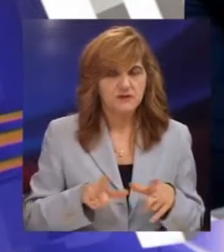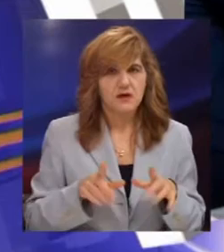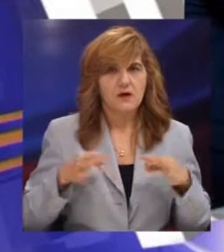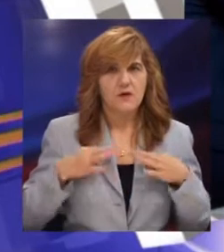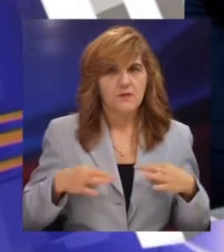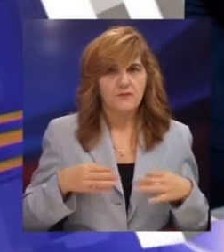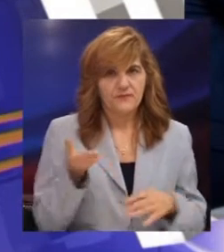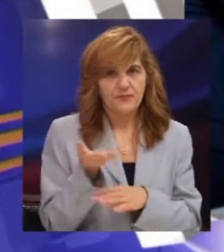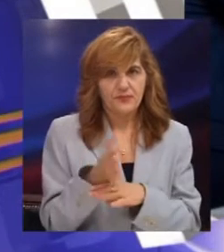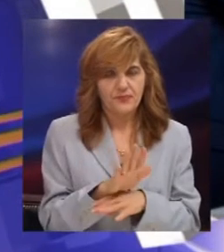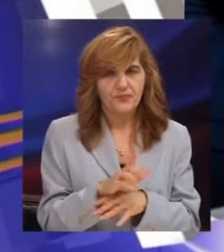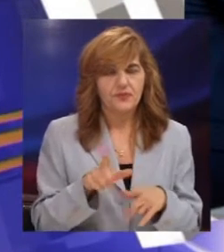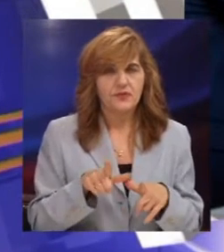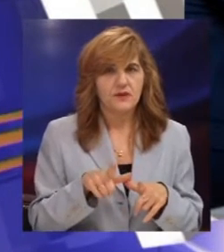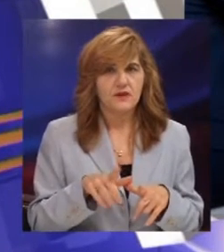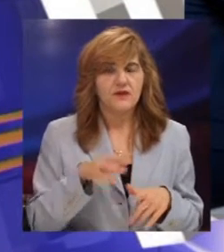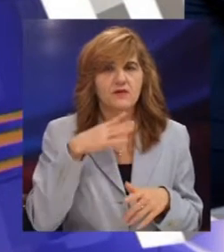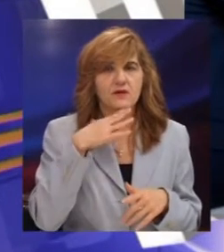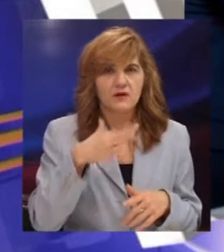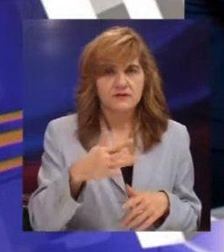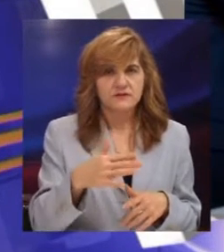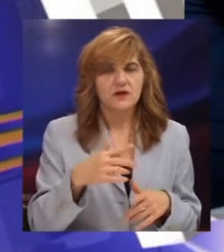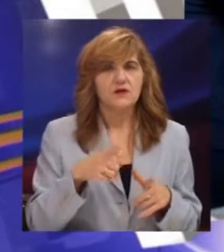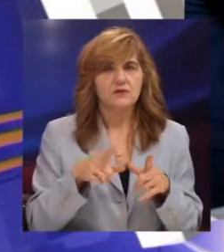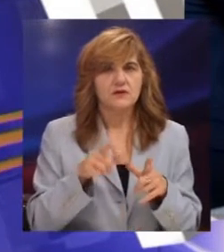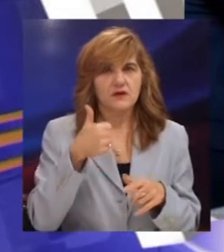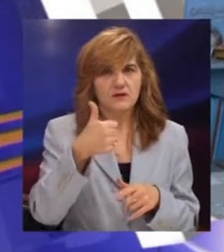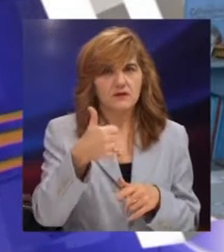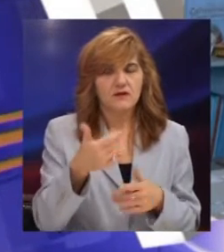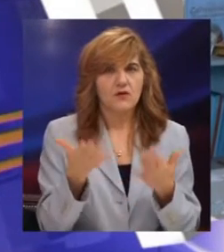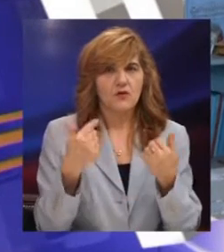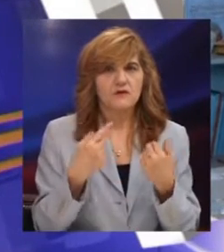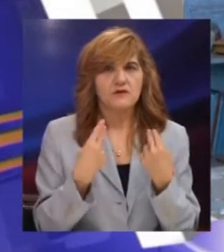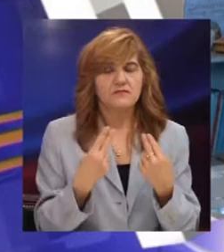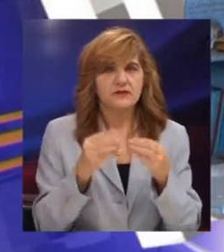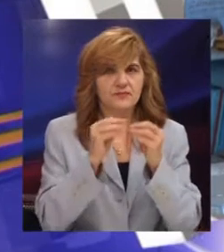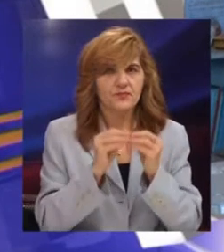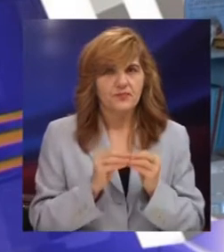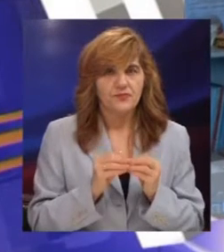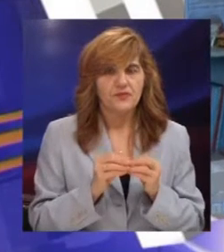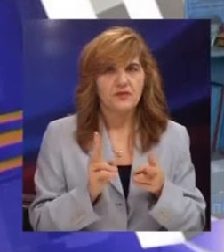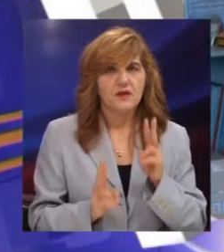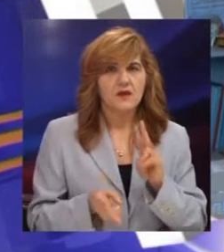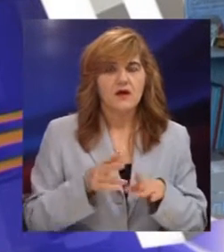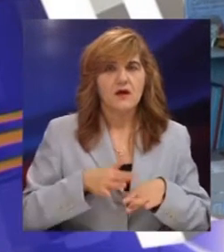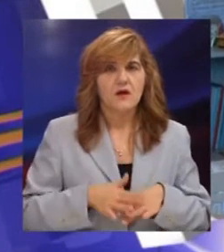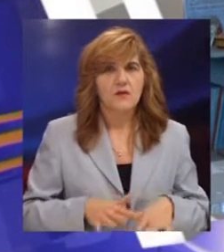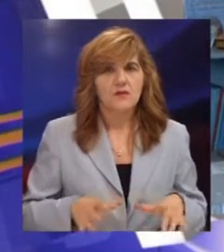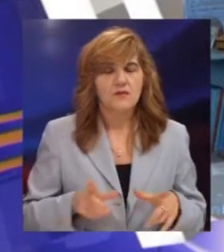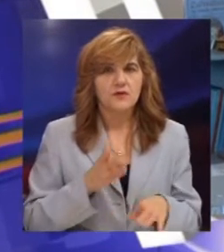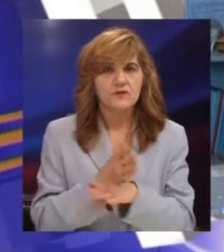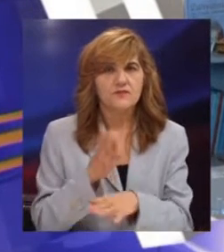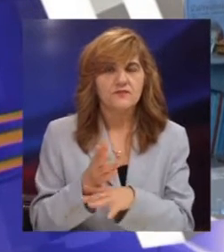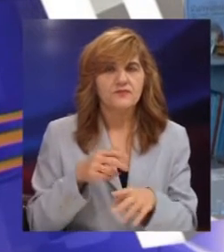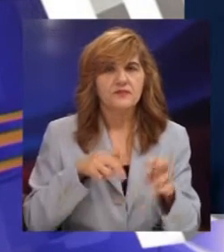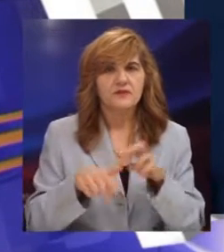kao politički predstavnik Bunjevačke nacionalne zajednice, istakao je da je jedna od tema sastanka bila i način učešća Bunjevaca u vlasti